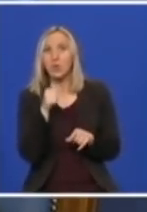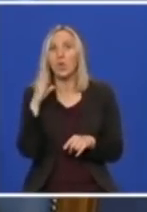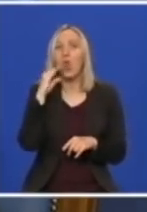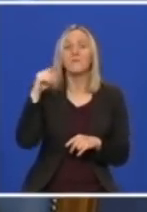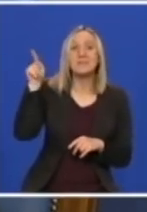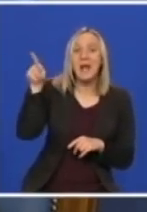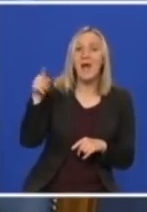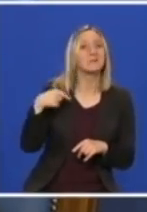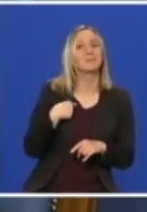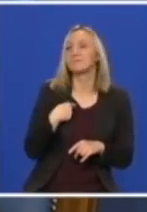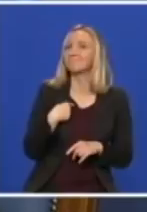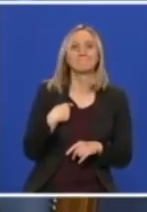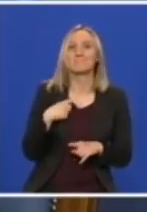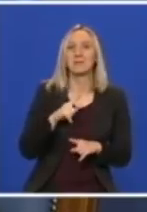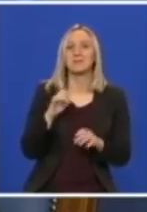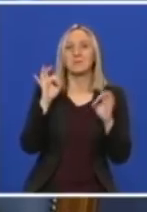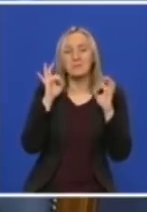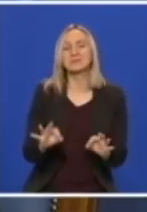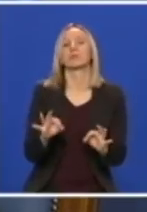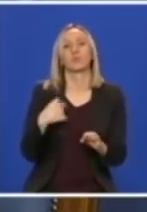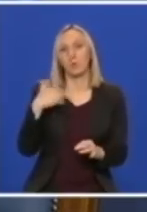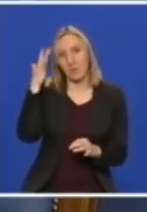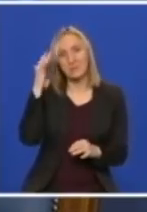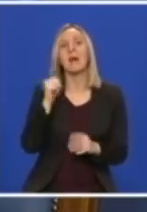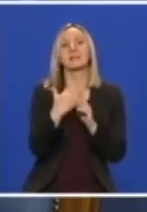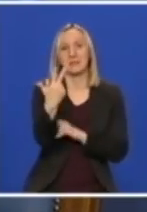Sadu, to ne mogu pozdobno da vam kažem, ali i za ovaj bolestnik i u Beogradu znam.